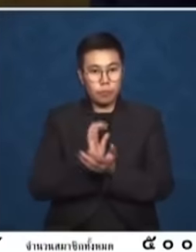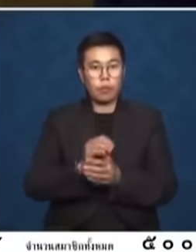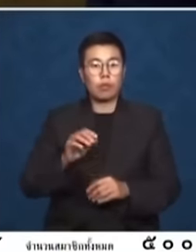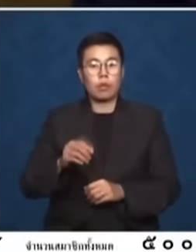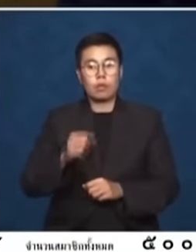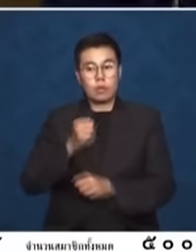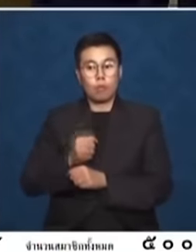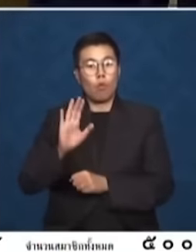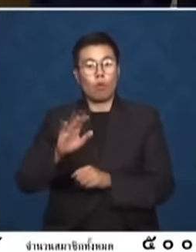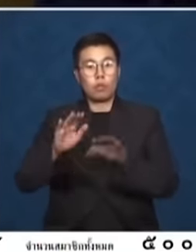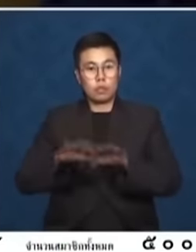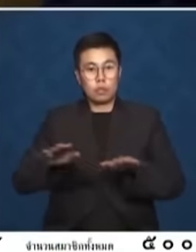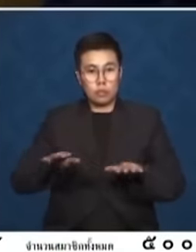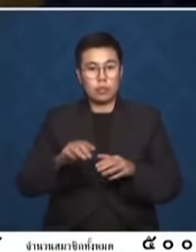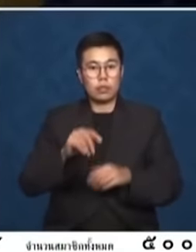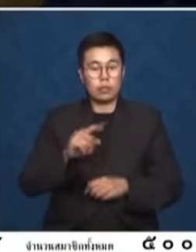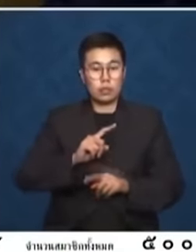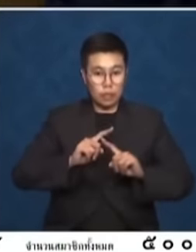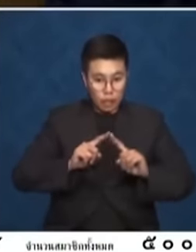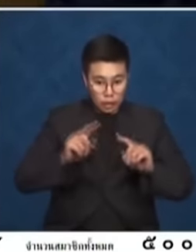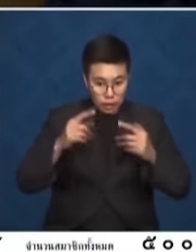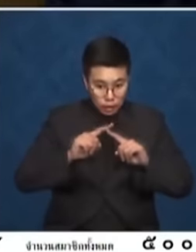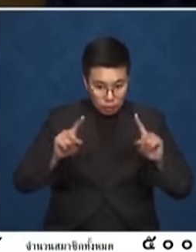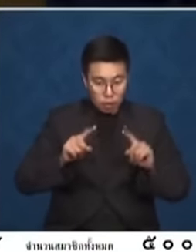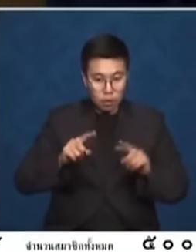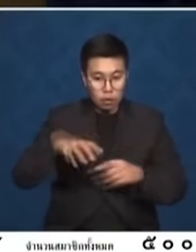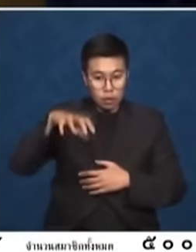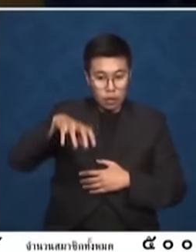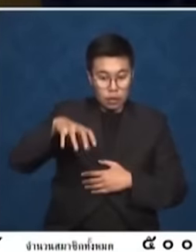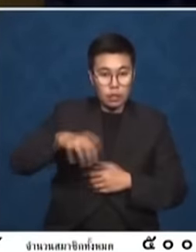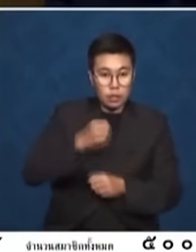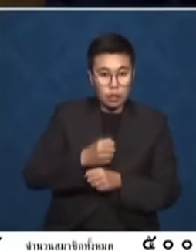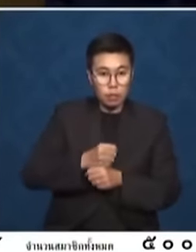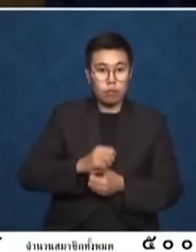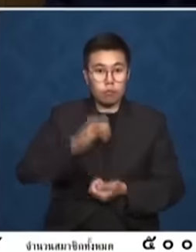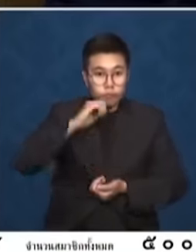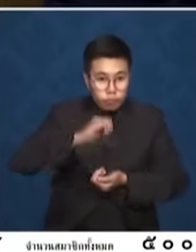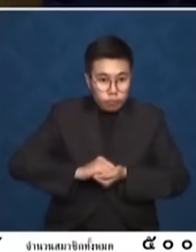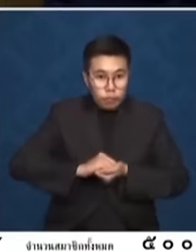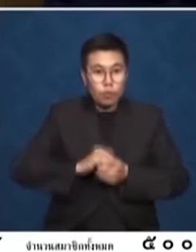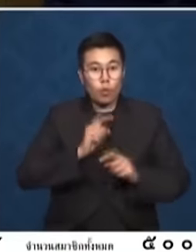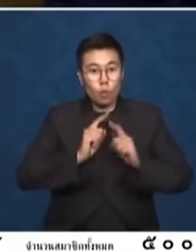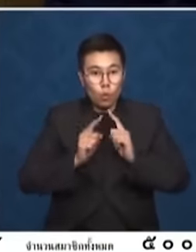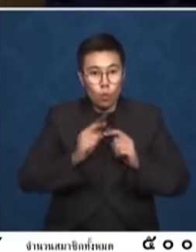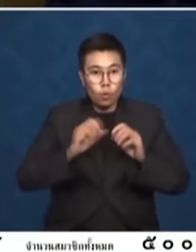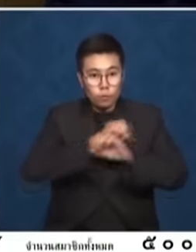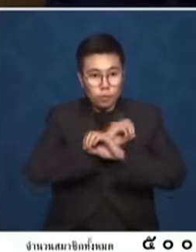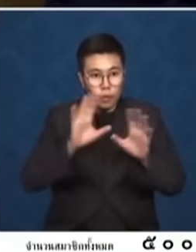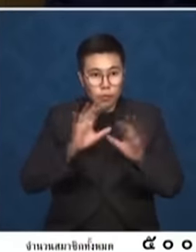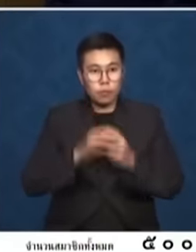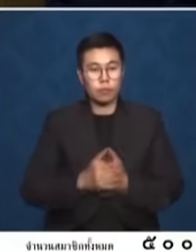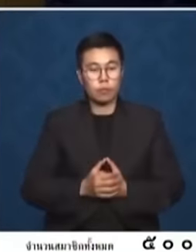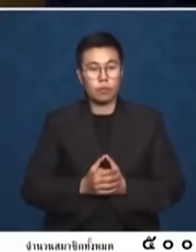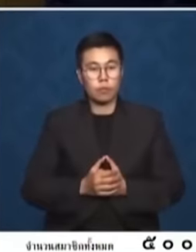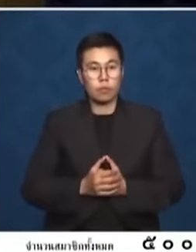ของเด็กและมันไม่ใช่พื้นที่ที่จะทำให้เกิดสันติภาพหรือการพูดคุยที่ชัดเจน